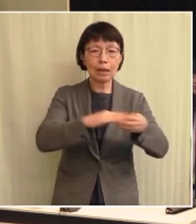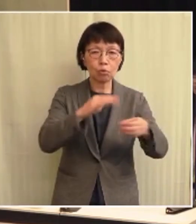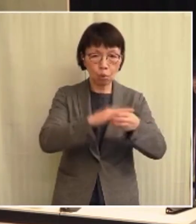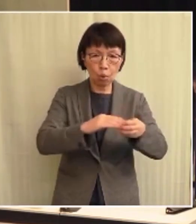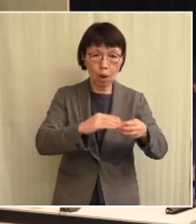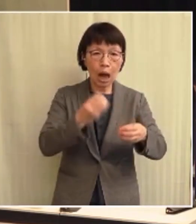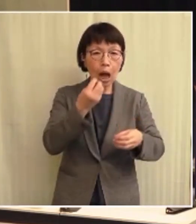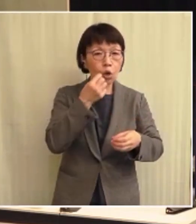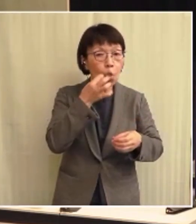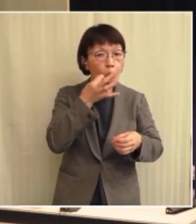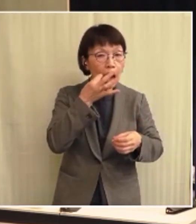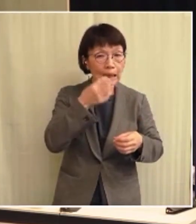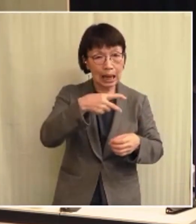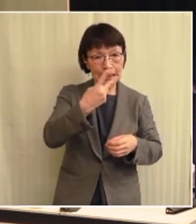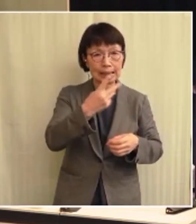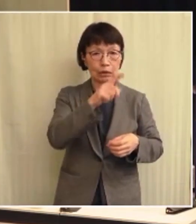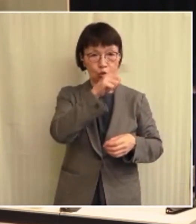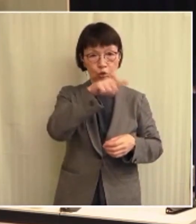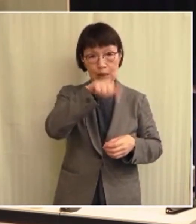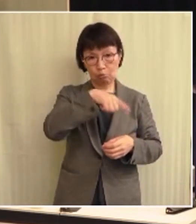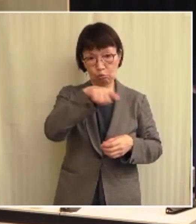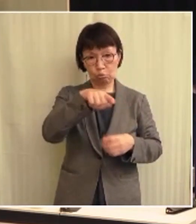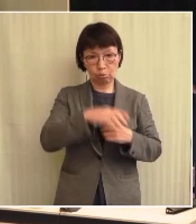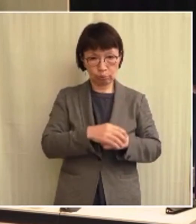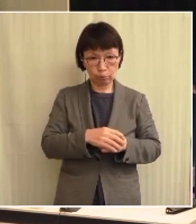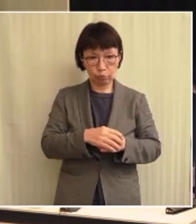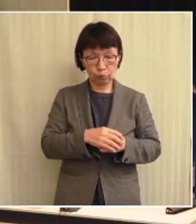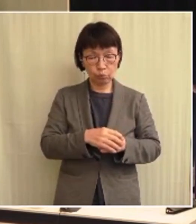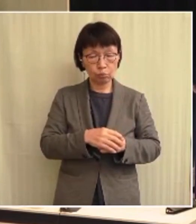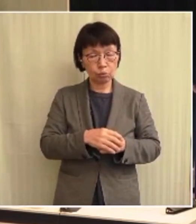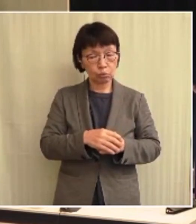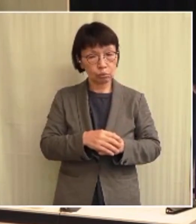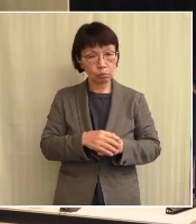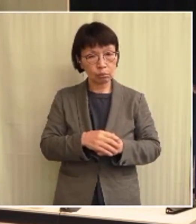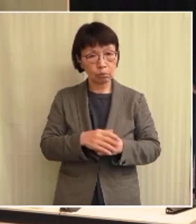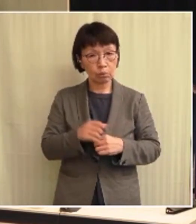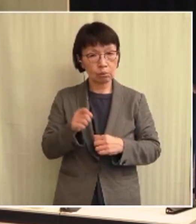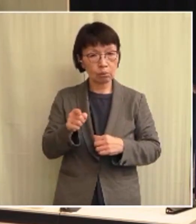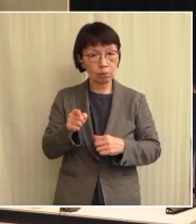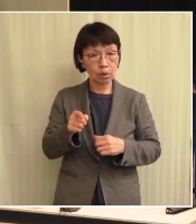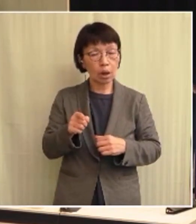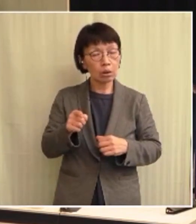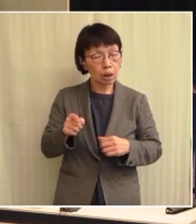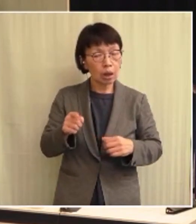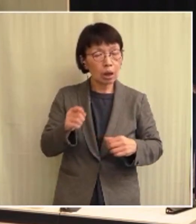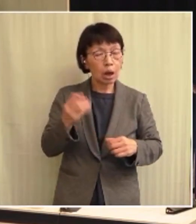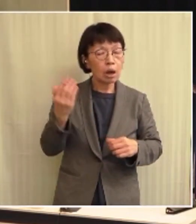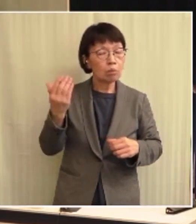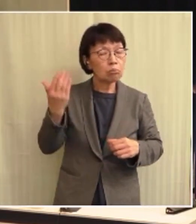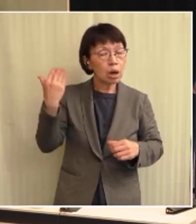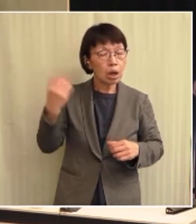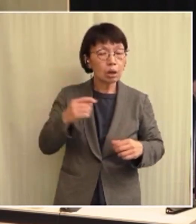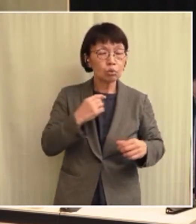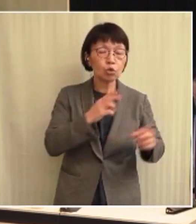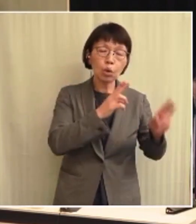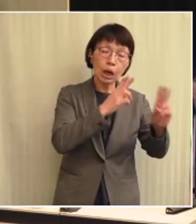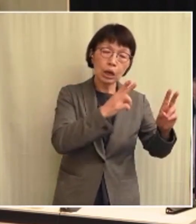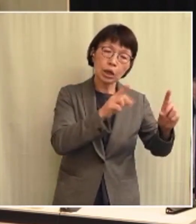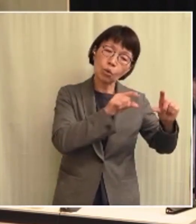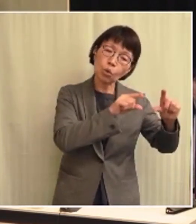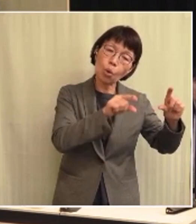で、ただこれは当社の標準の弁当のご飯量が 170g ですので、それと比べ